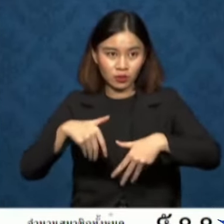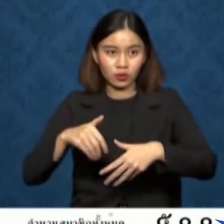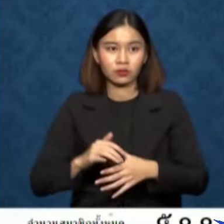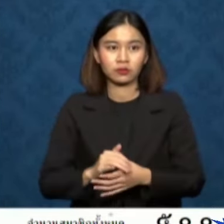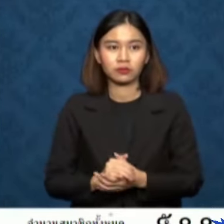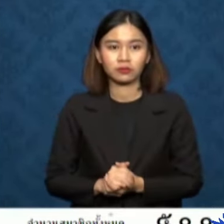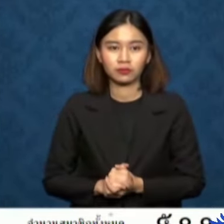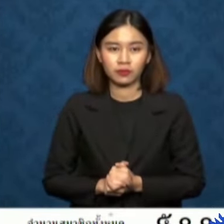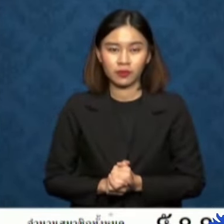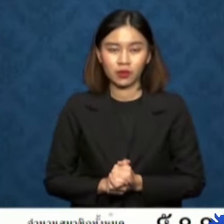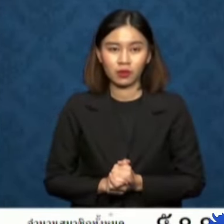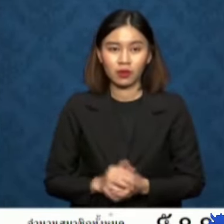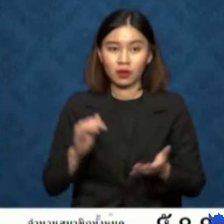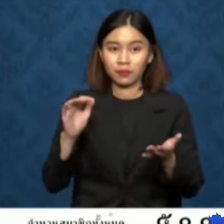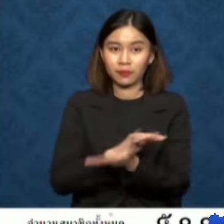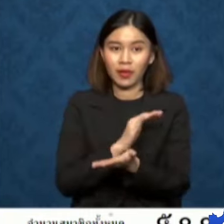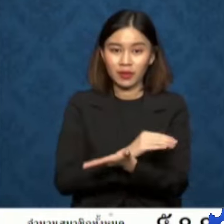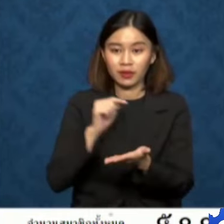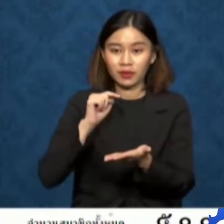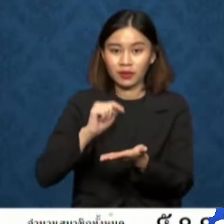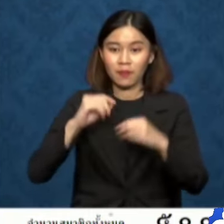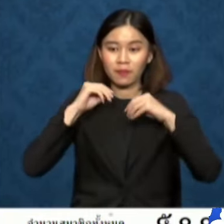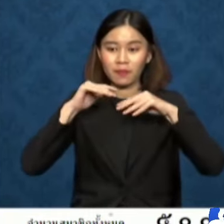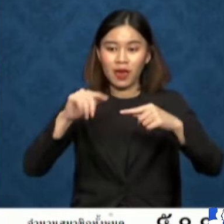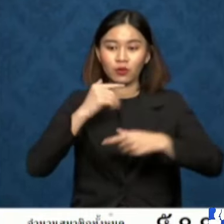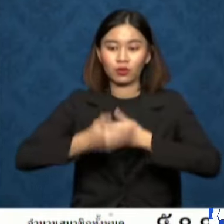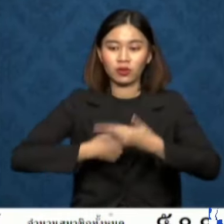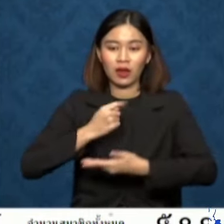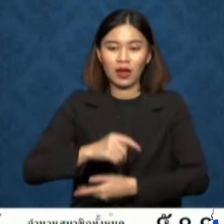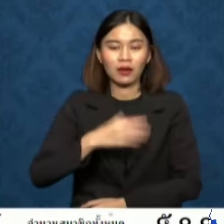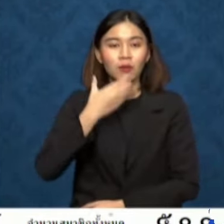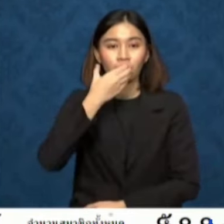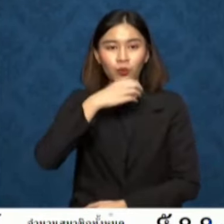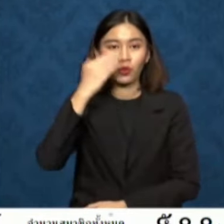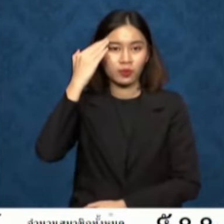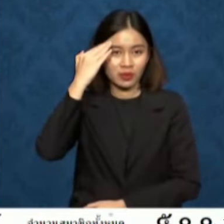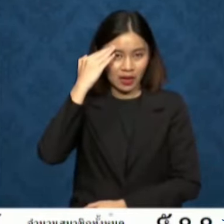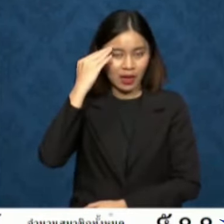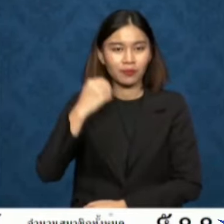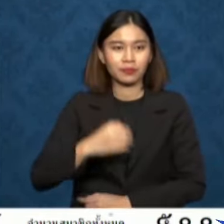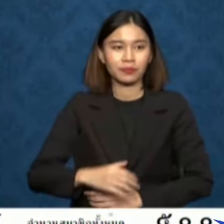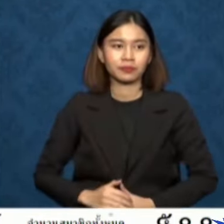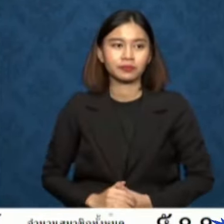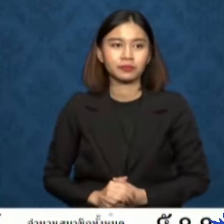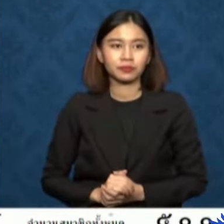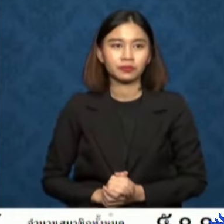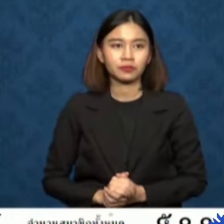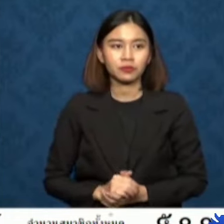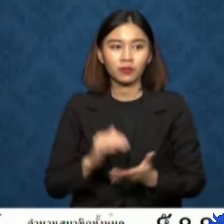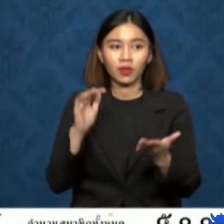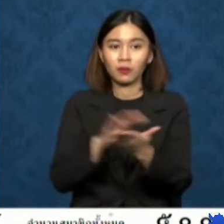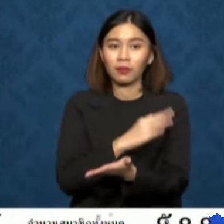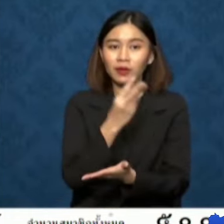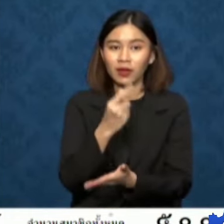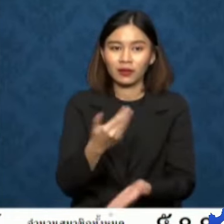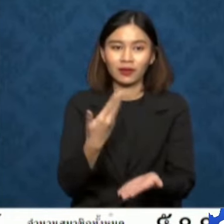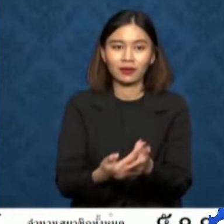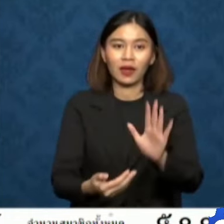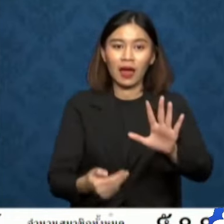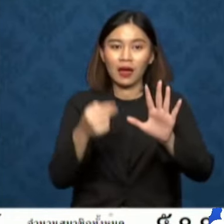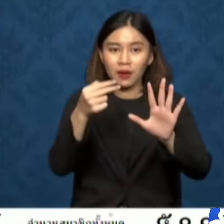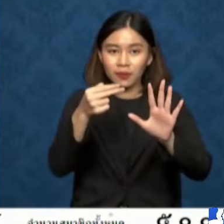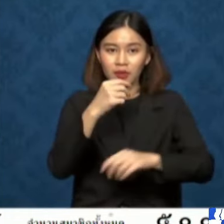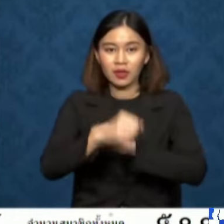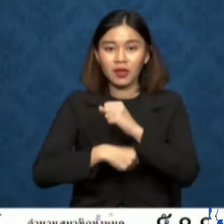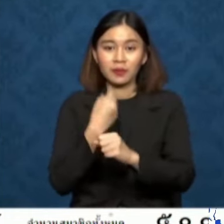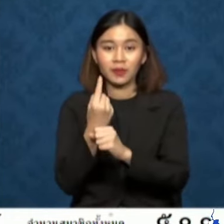ชนใบนึงนะครับเลือกันที่ตลาดครับผมว่าท่านสุทินก็ทราบว่าตกใบนึงเี่อยู่ที่50,000ถ้า